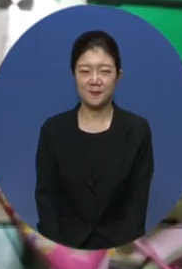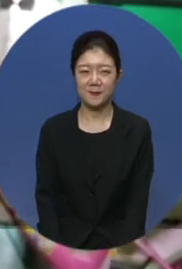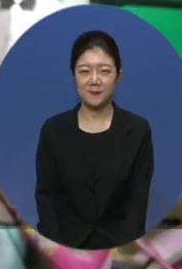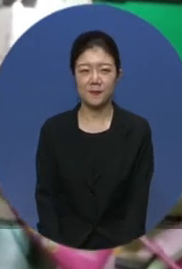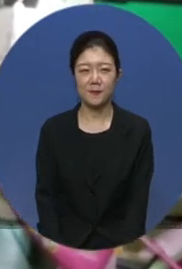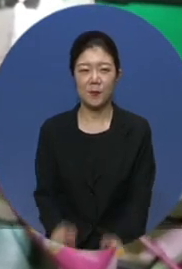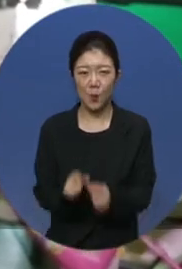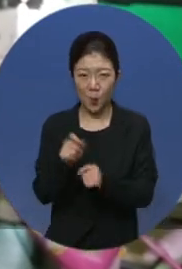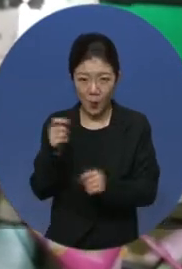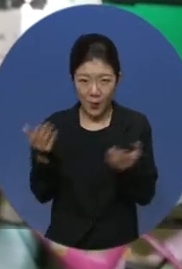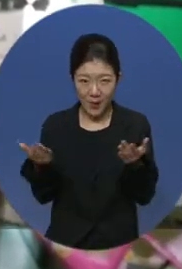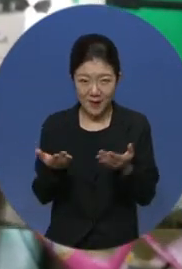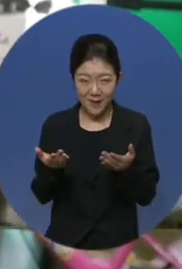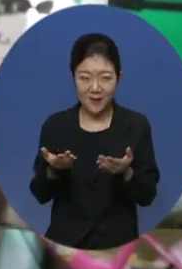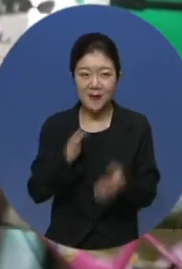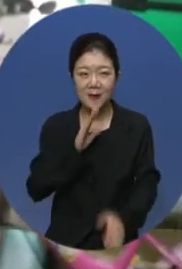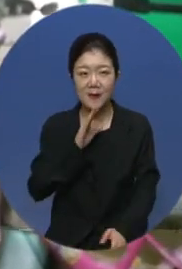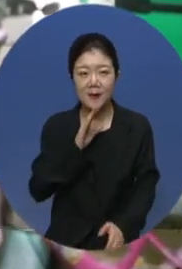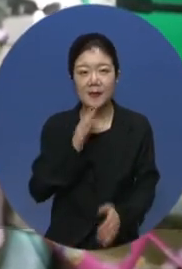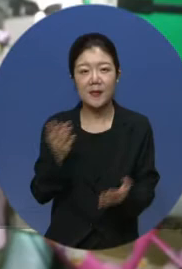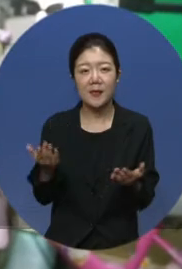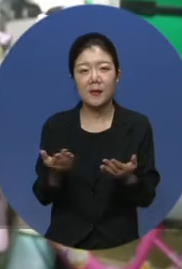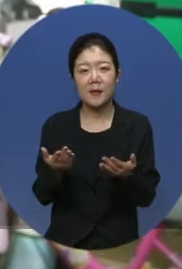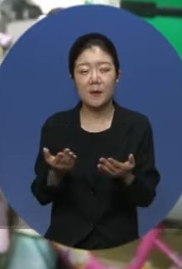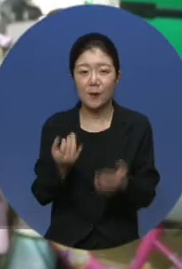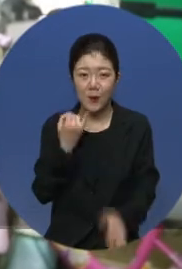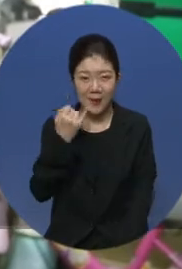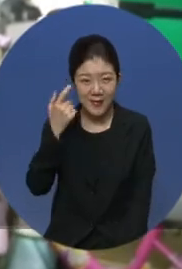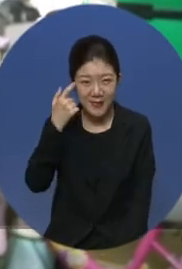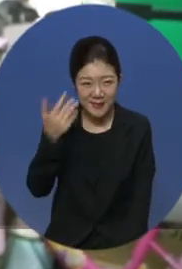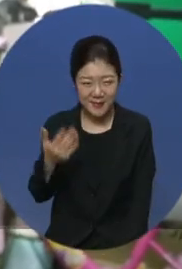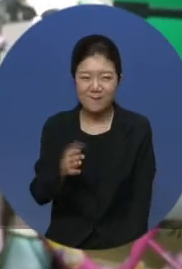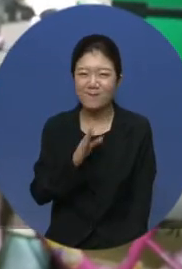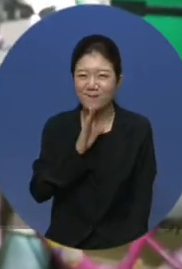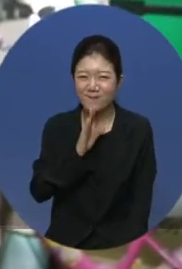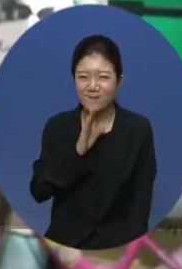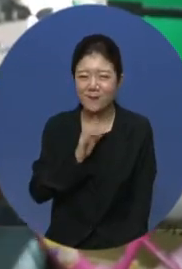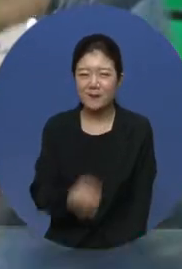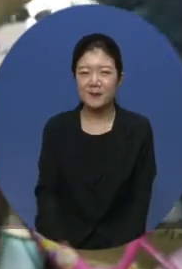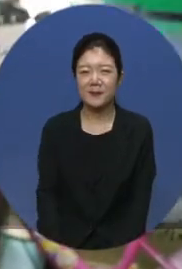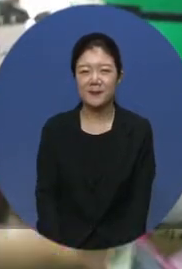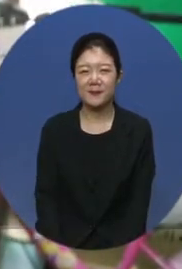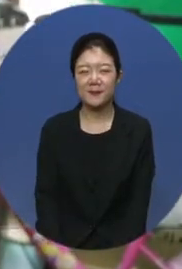오래 일하셨으니까 일한 거는 그래도 뭐 할 만하신가 보네요.